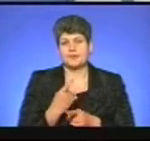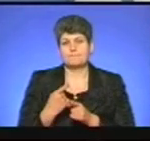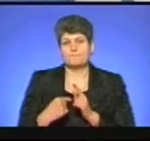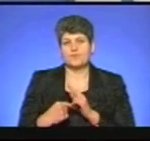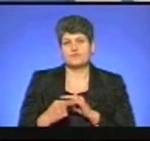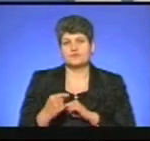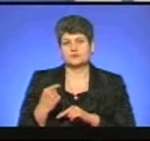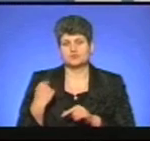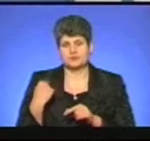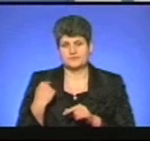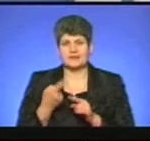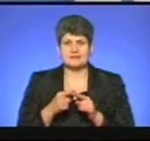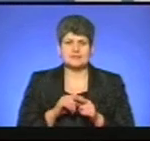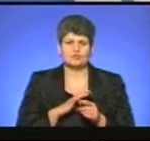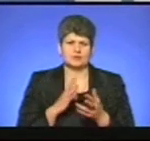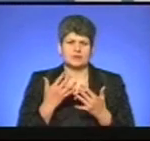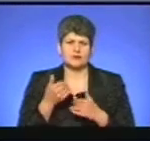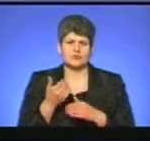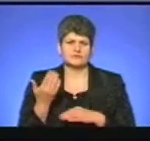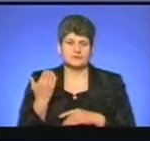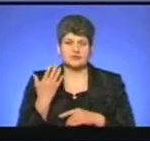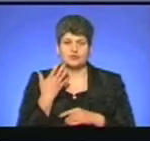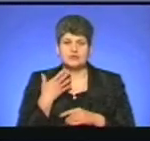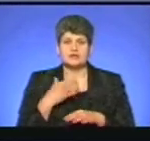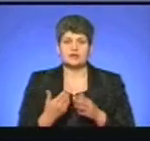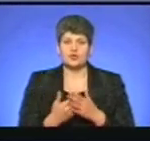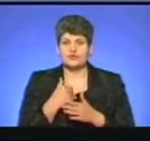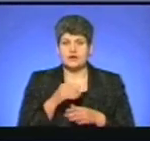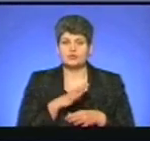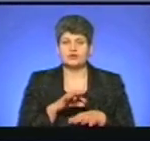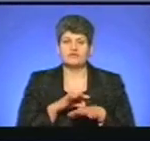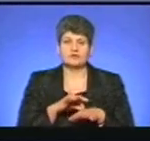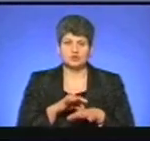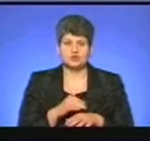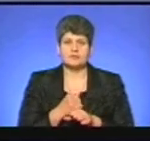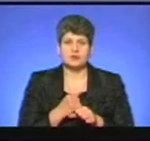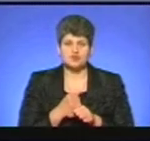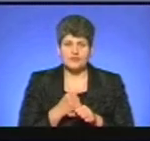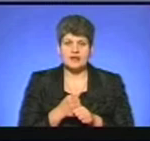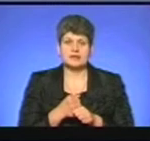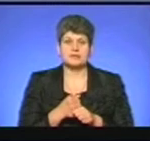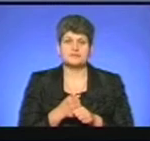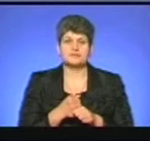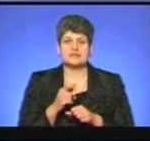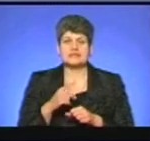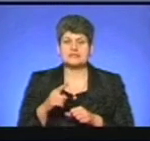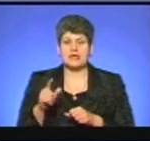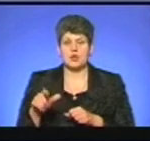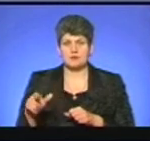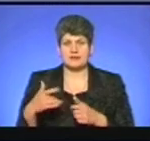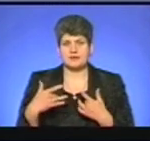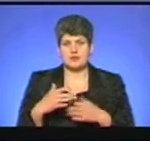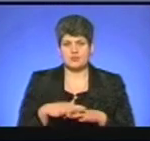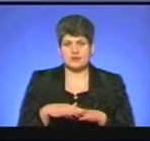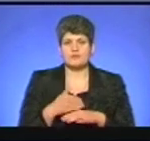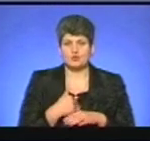вернутися, це було декілька років тому, коли на Новий рік були ведучі, і ведучі працювали з людьми на театральному майдані.